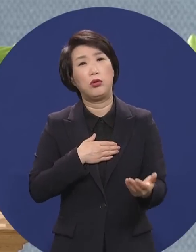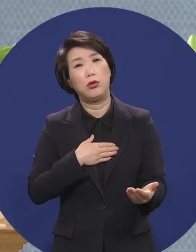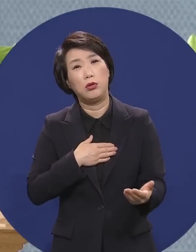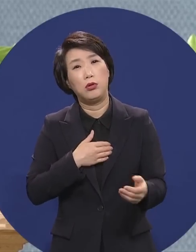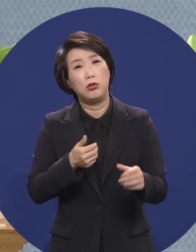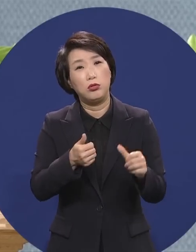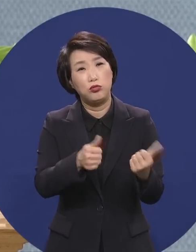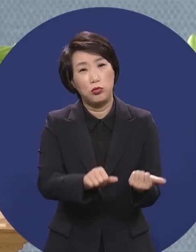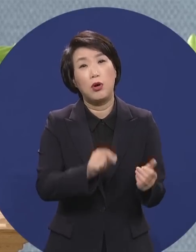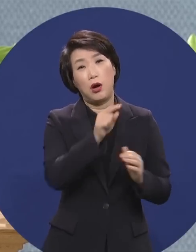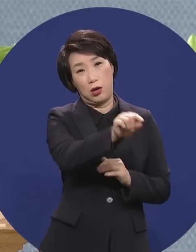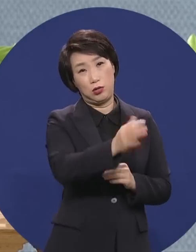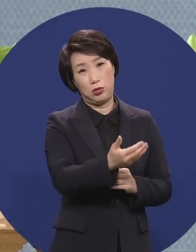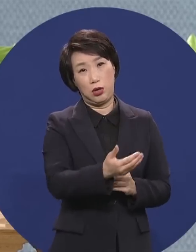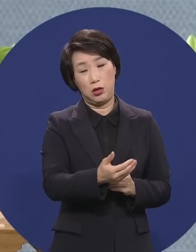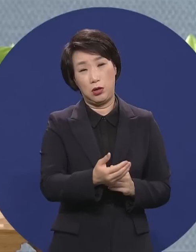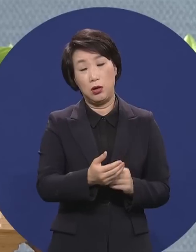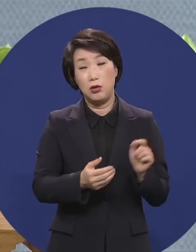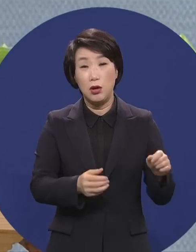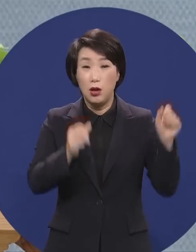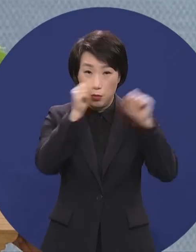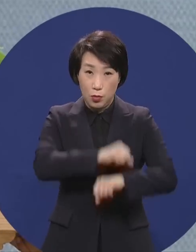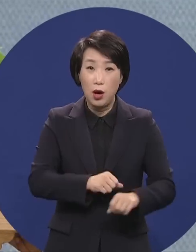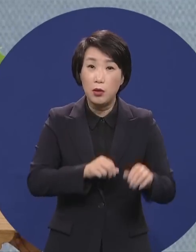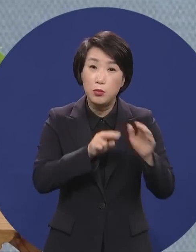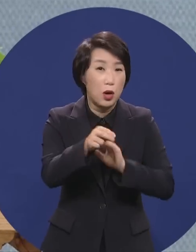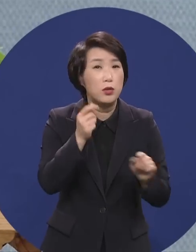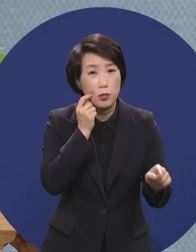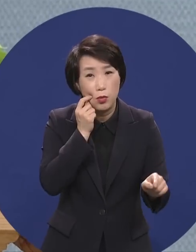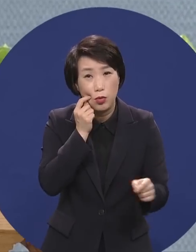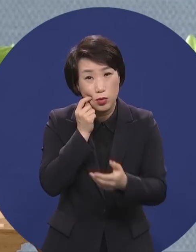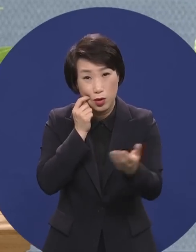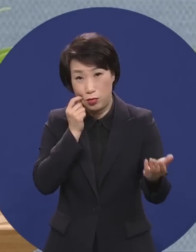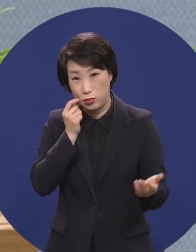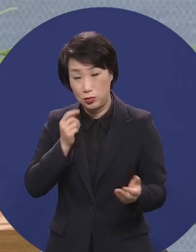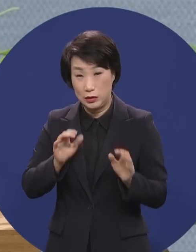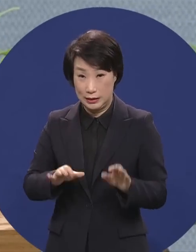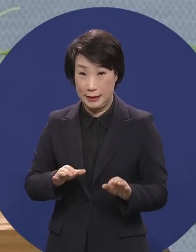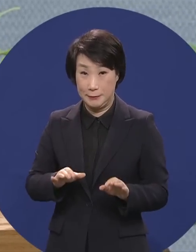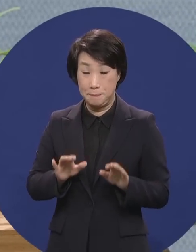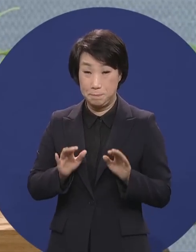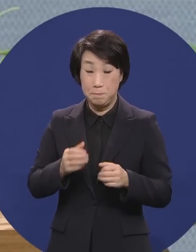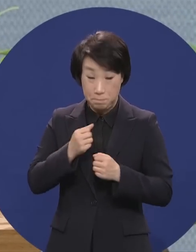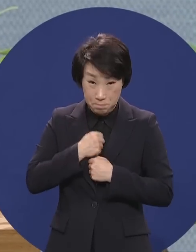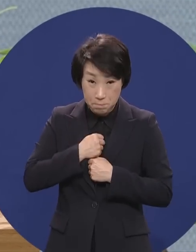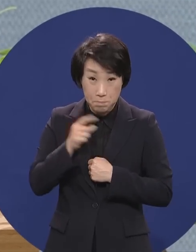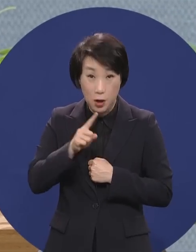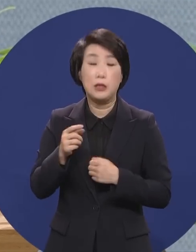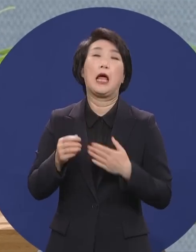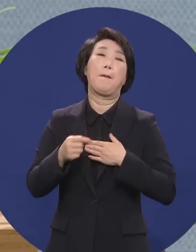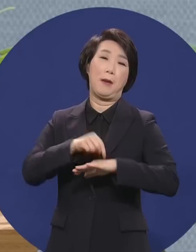죽음을 피치 못하며 파멸을 피치 못한다는 거. 그래서 우리는 지킬 만한 것 중에 내 마음을